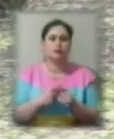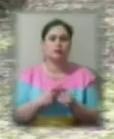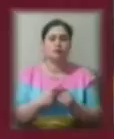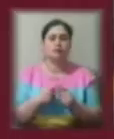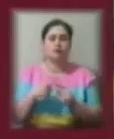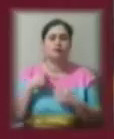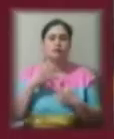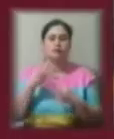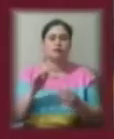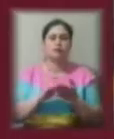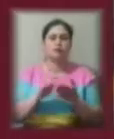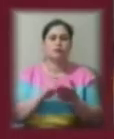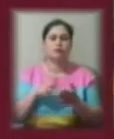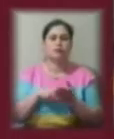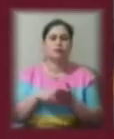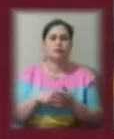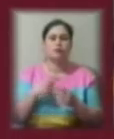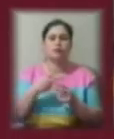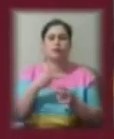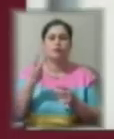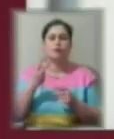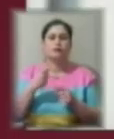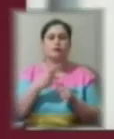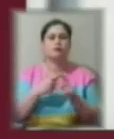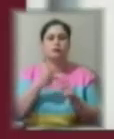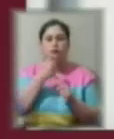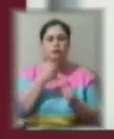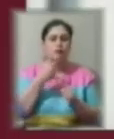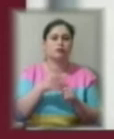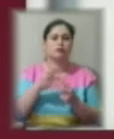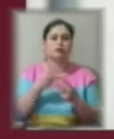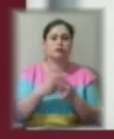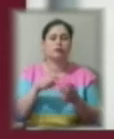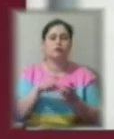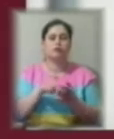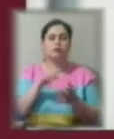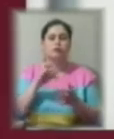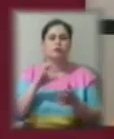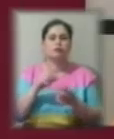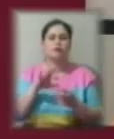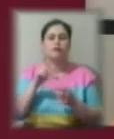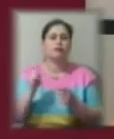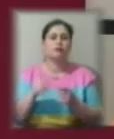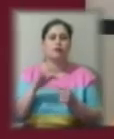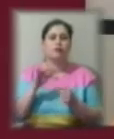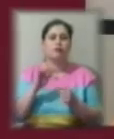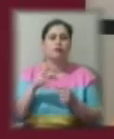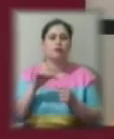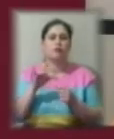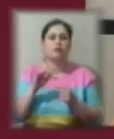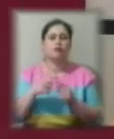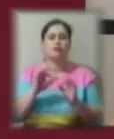написати лист. 22,5 роки ув'язнення за участь у чеченській війні. Микола Карпюк розповідає, був лише на